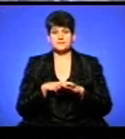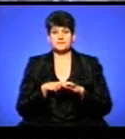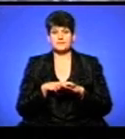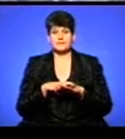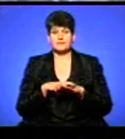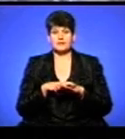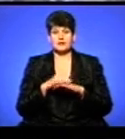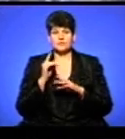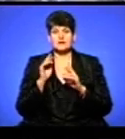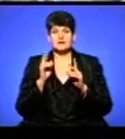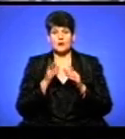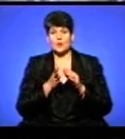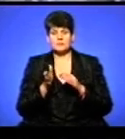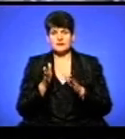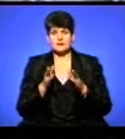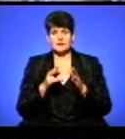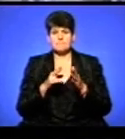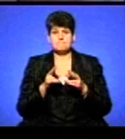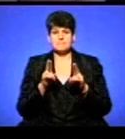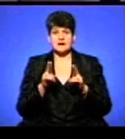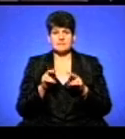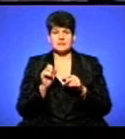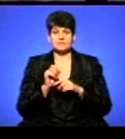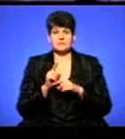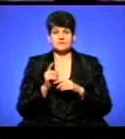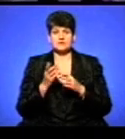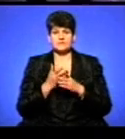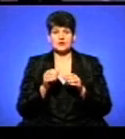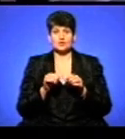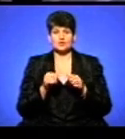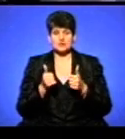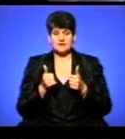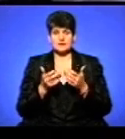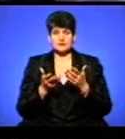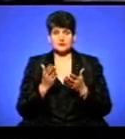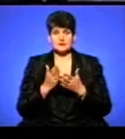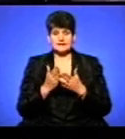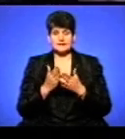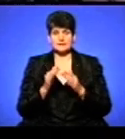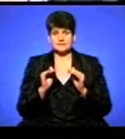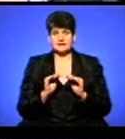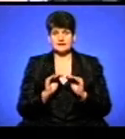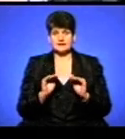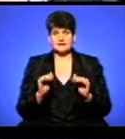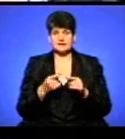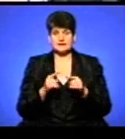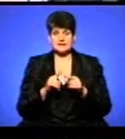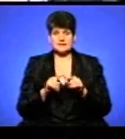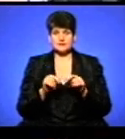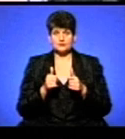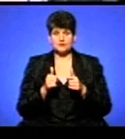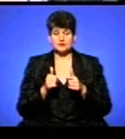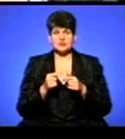ці правила нові по призначенню субсидій, вони просто-напросто розлучаються. Якщо є неповнолітні діти, то це розлучення відбувається через